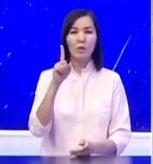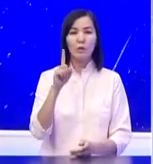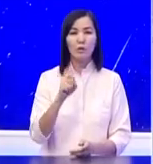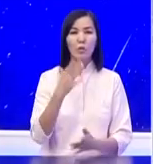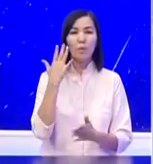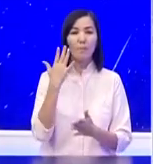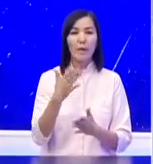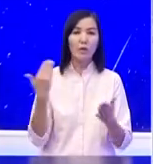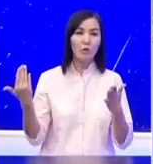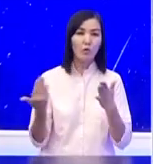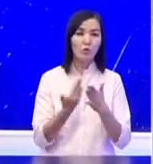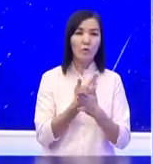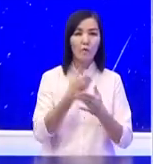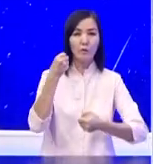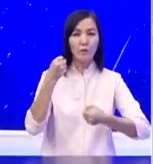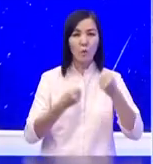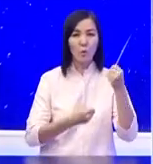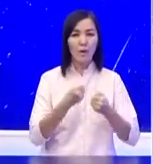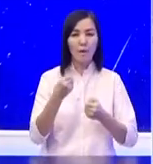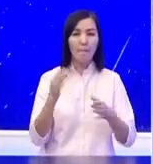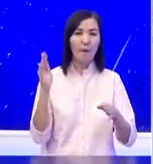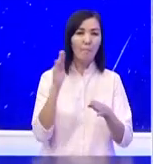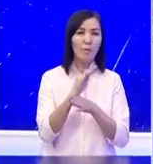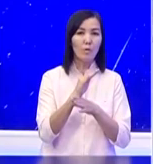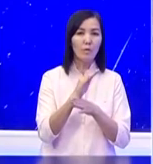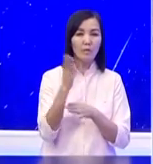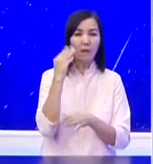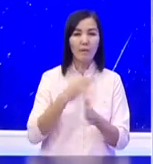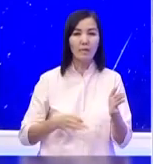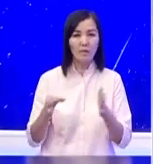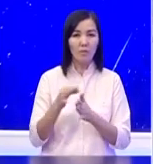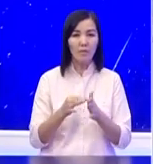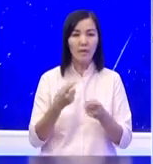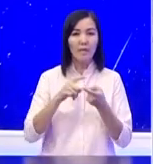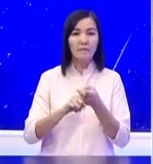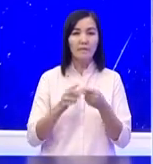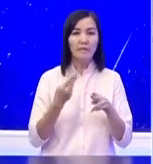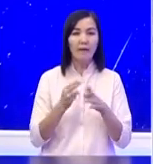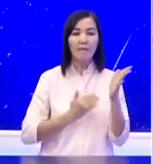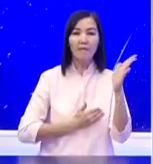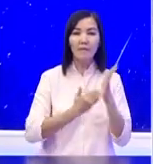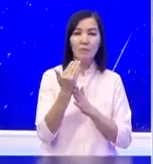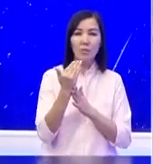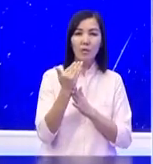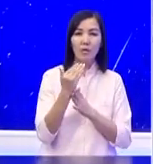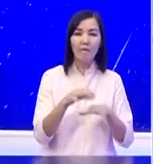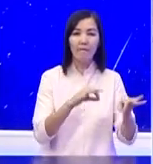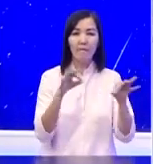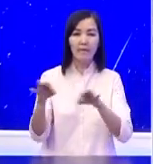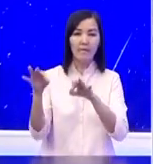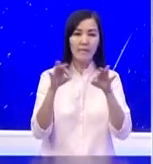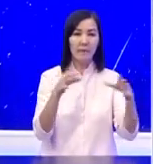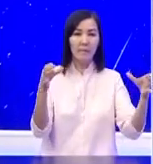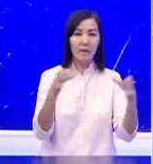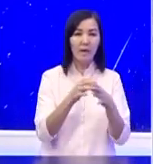Продолжаем выпуск. 105 карет скорой помощи пополнит автопарк в Алматинской области. Связано это с высокой нагрузкой на выездные бригады